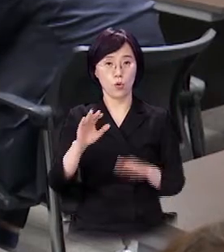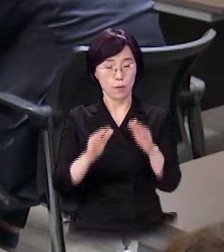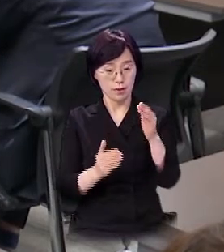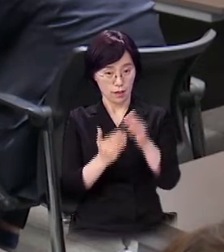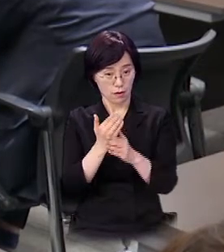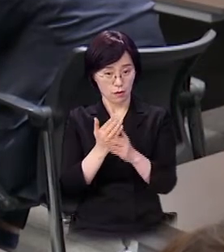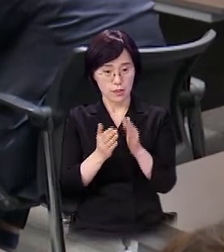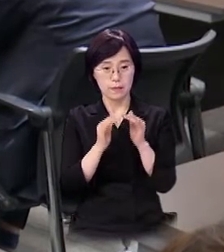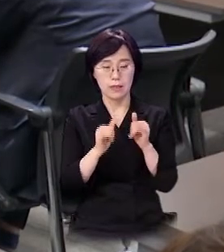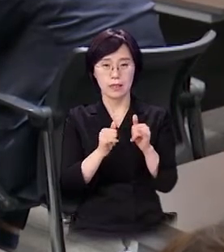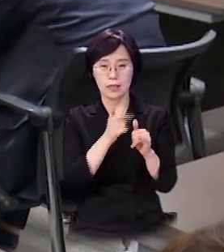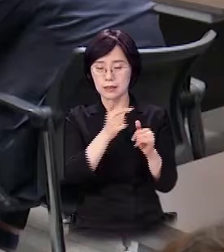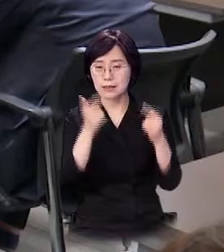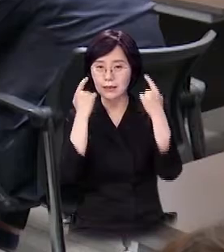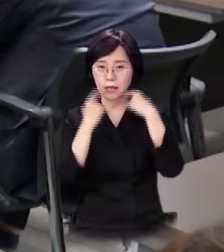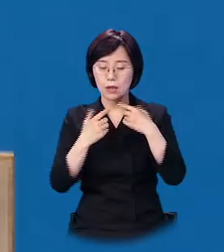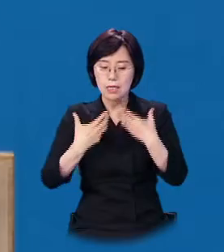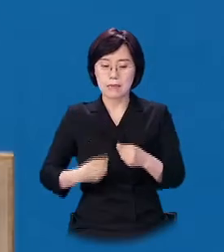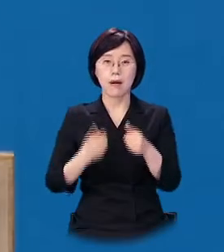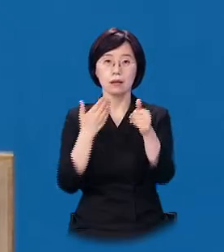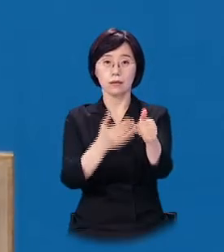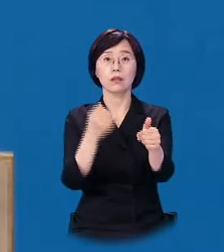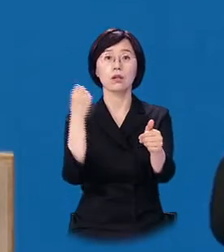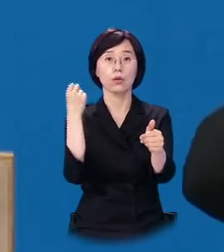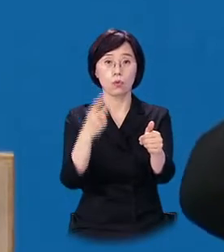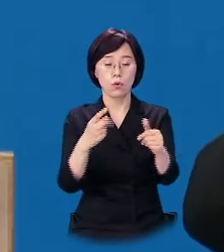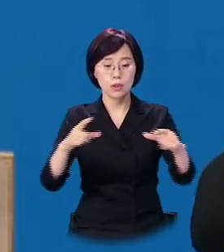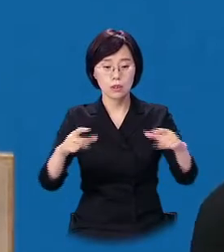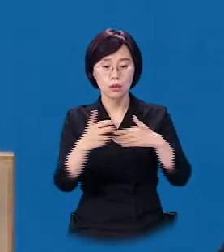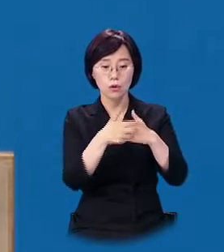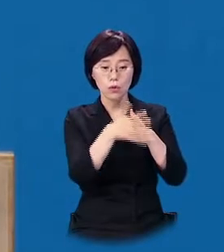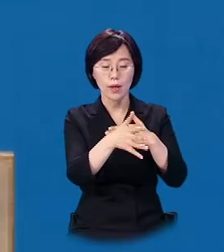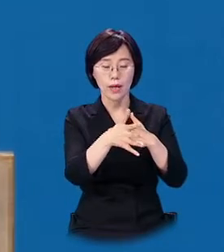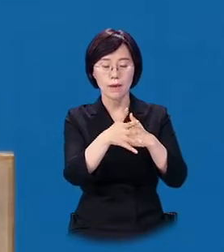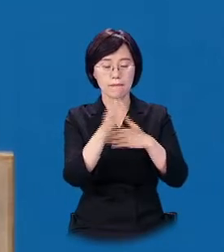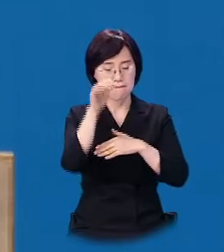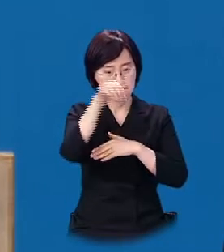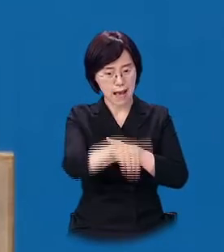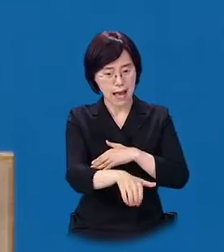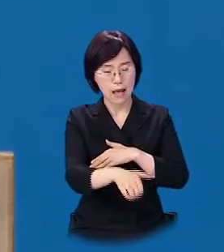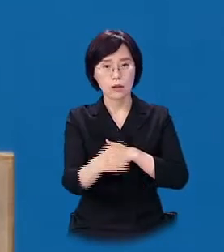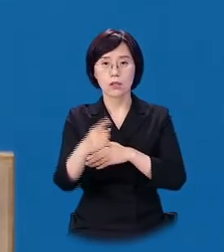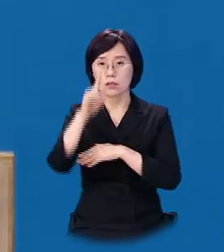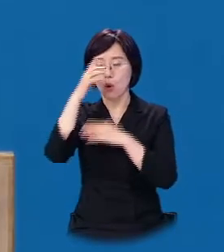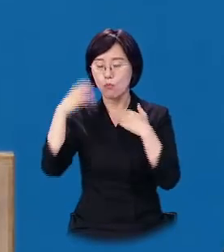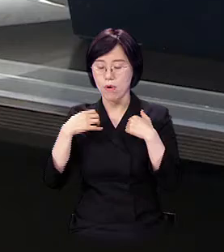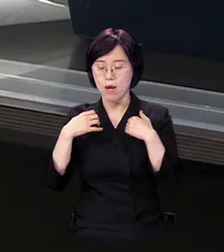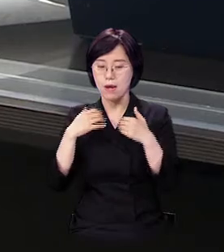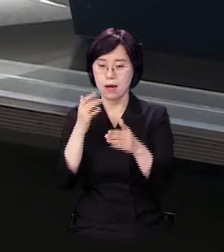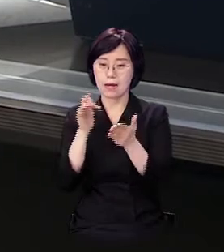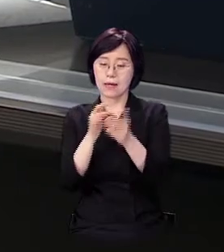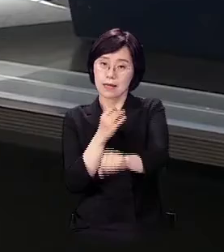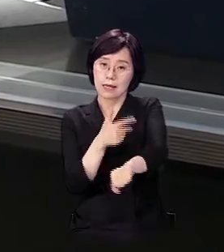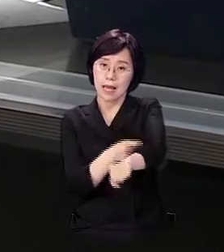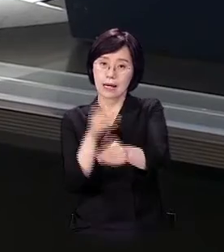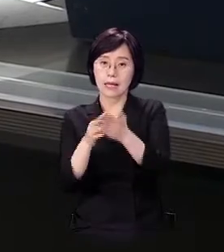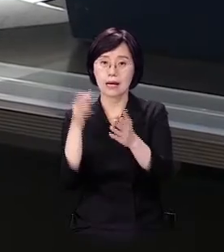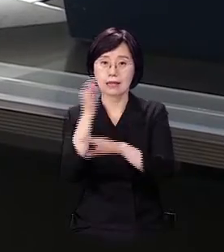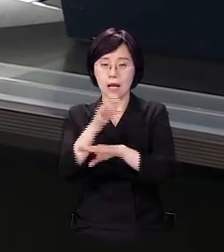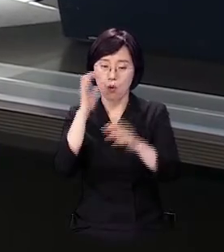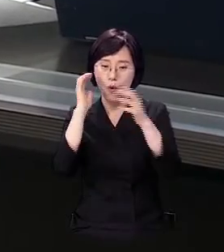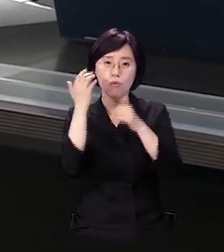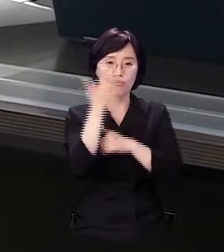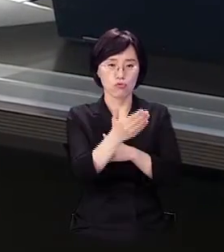일로 시민들에게 깊은 상처와 실망감을 드리고 지역 의료계의 사기 저하와 정부의 백신 구매에 혼선을 줬다며 시민과